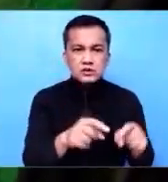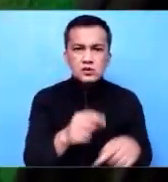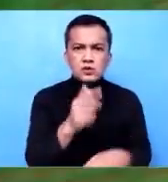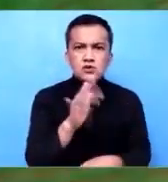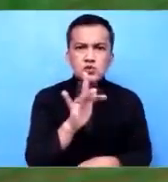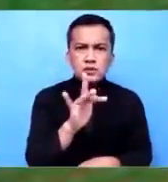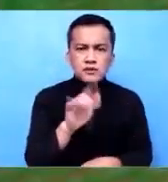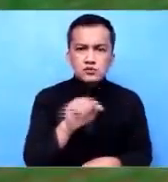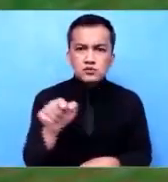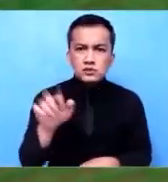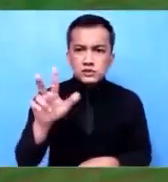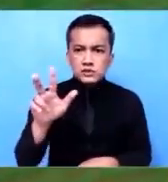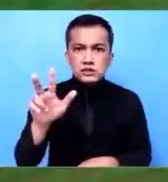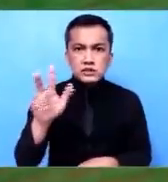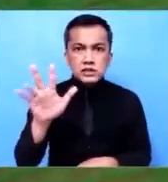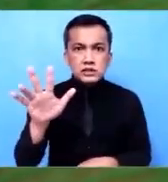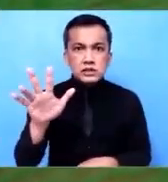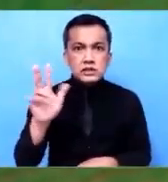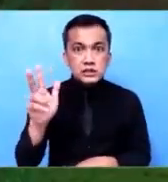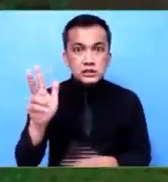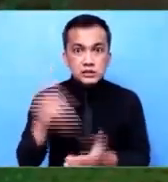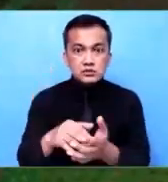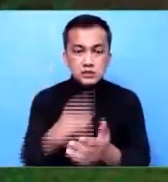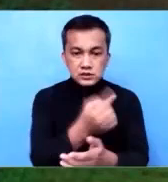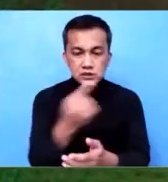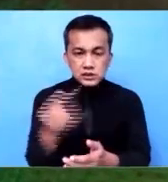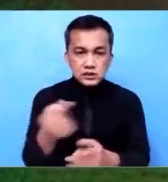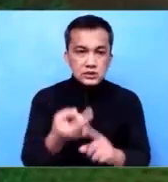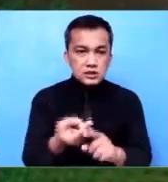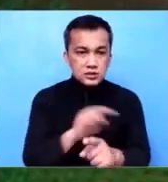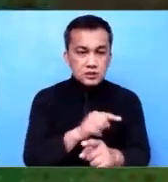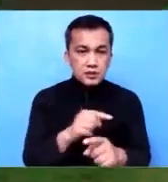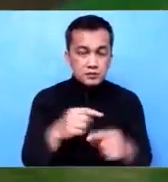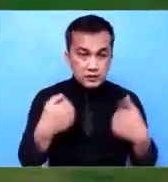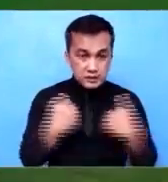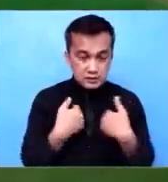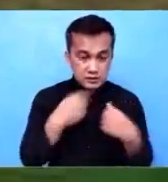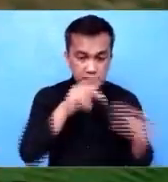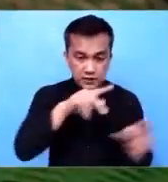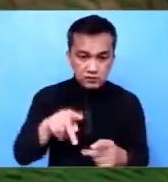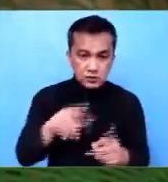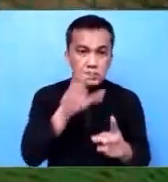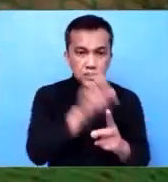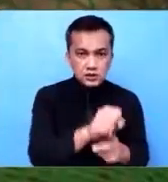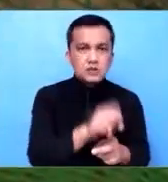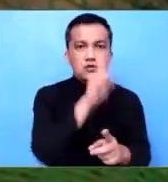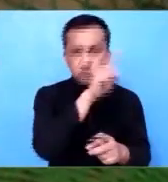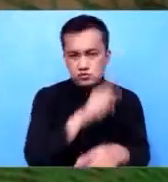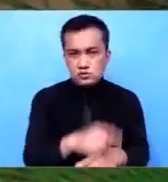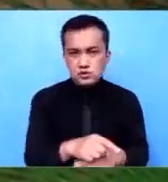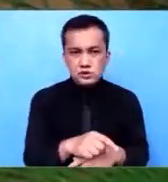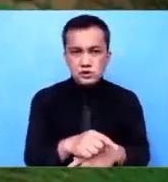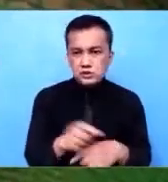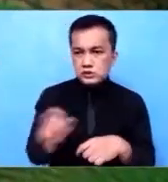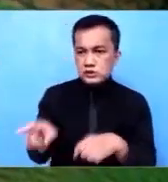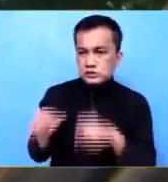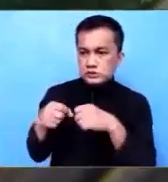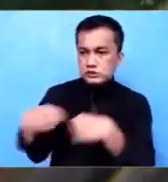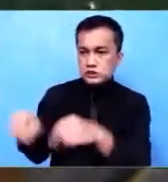isa. Sa Palawan daw nang galing mga pangolin na ilegal na hinuli ng mga lokal doon at ipinasa sa contact nila sa Metro